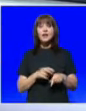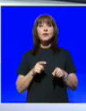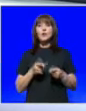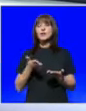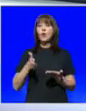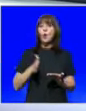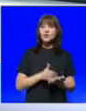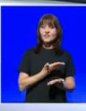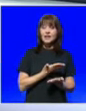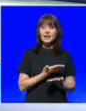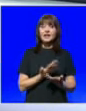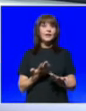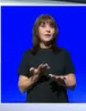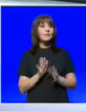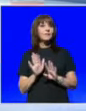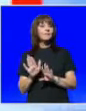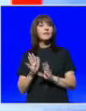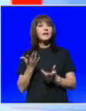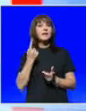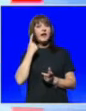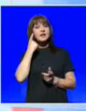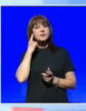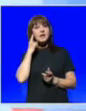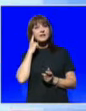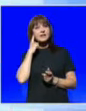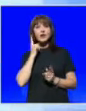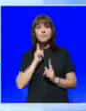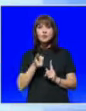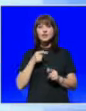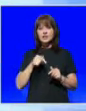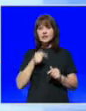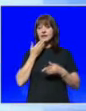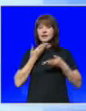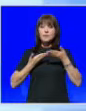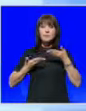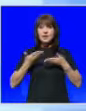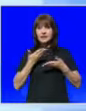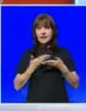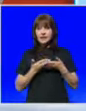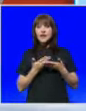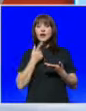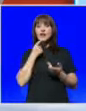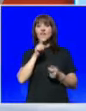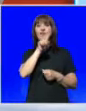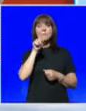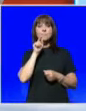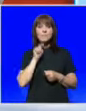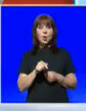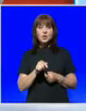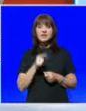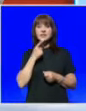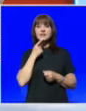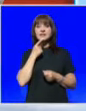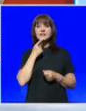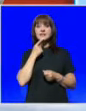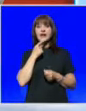беше отхвърлена. Но вие как смятате? Може ли да се дебатира и сега ли е момента да се дебатира по въпроса за